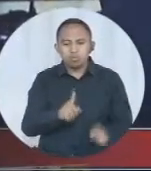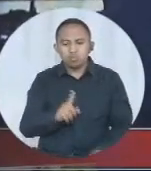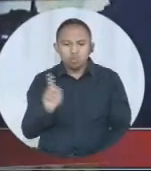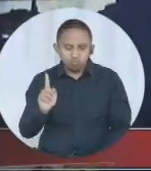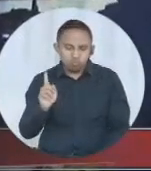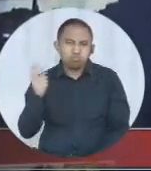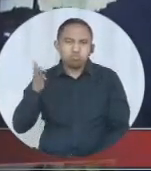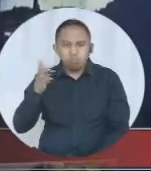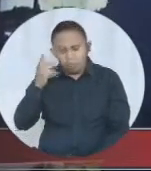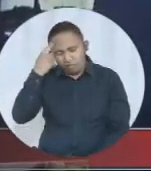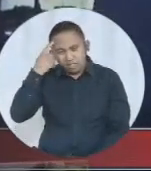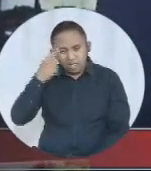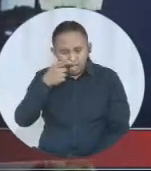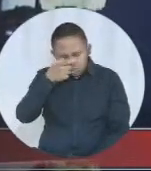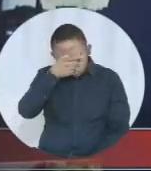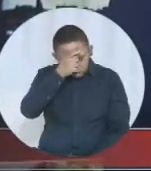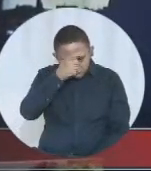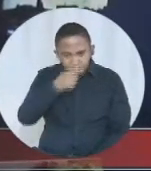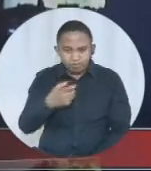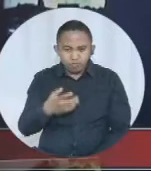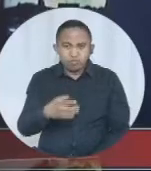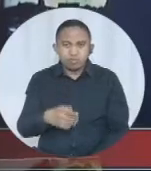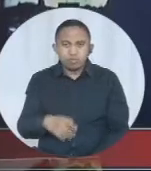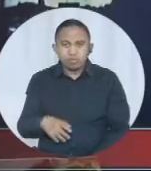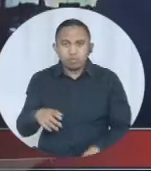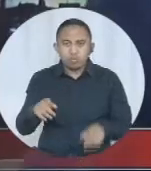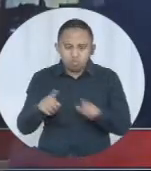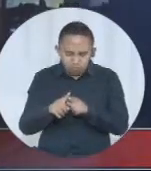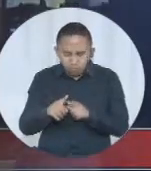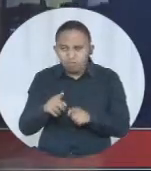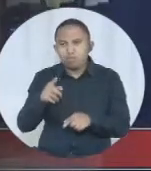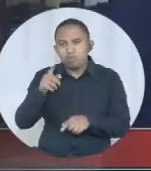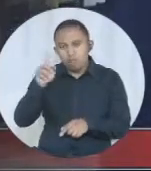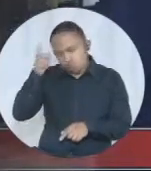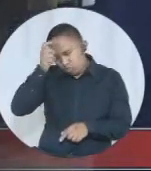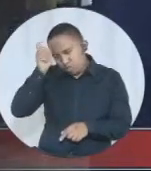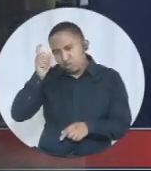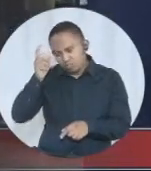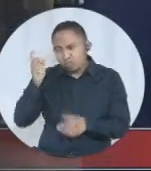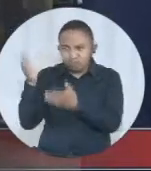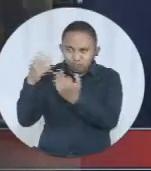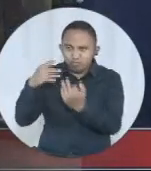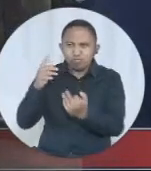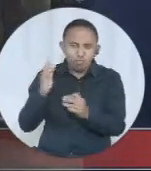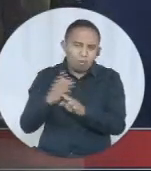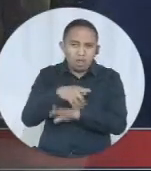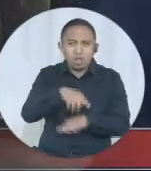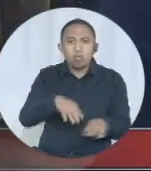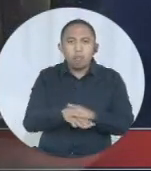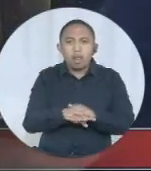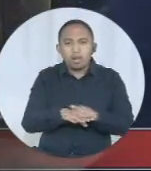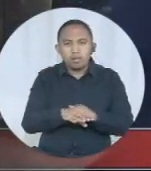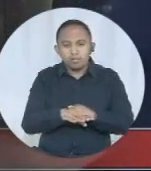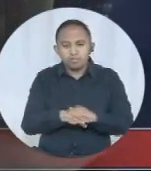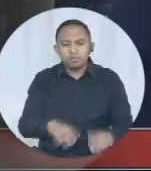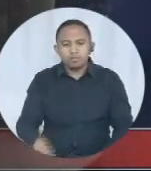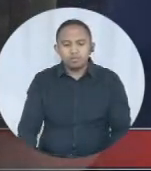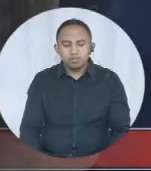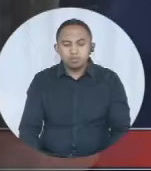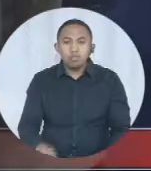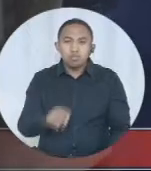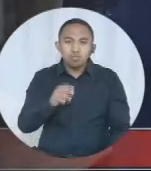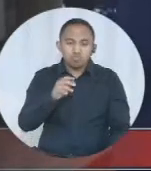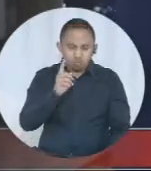amin'ny Malagasy sy ny fisintonana ny Turka ho avy eto Madagasikara. Manamora ny fifandraisana ny fiverenan'ny sidina